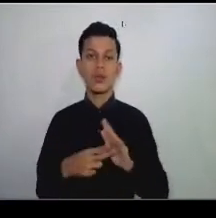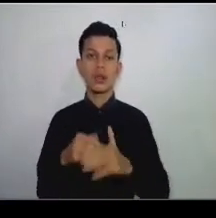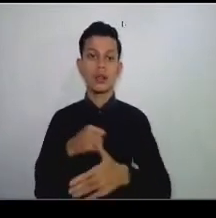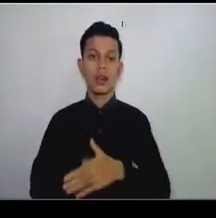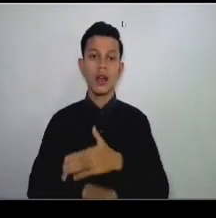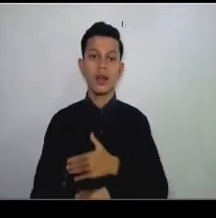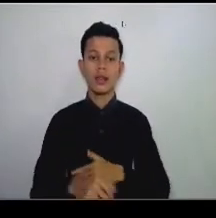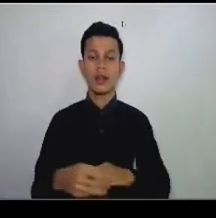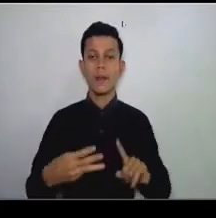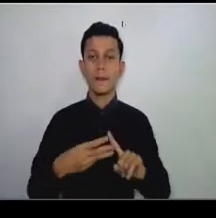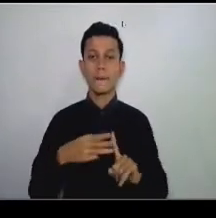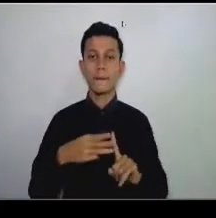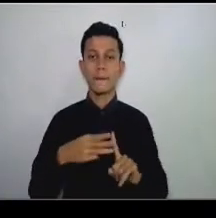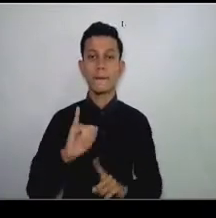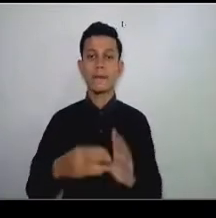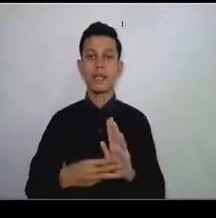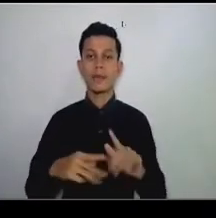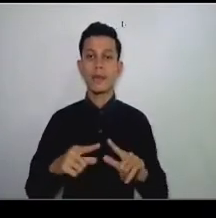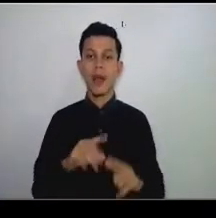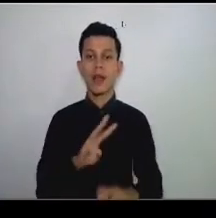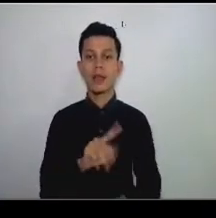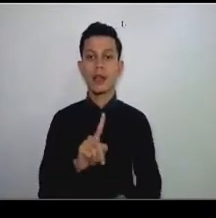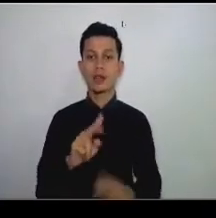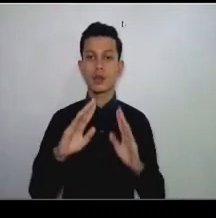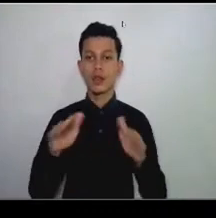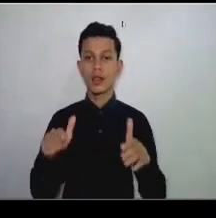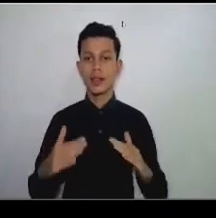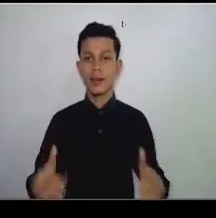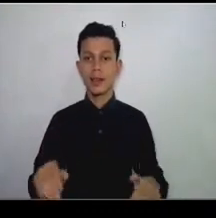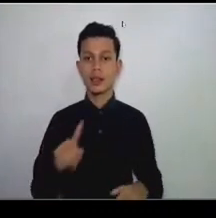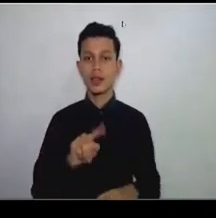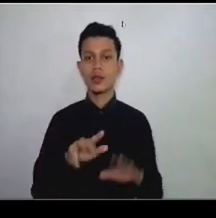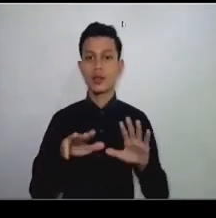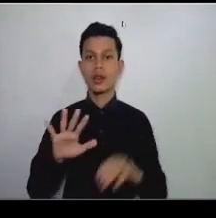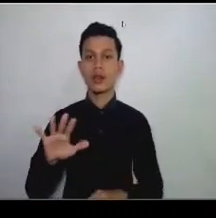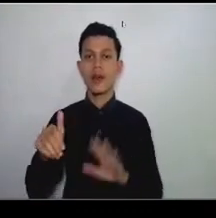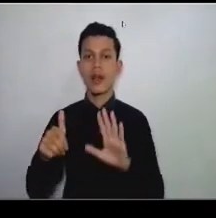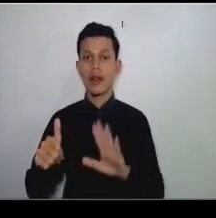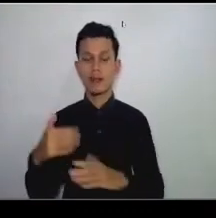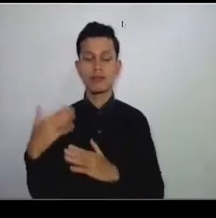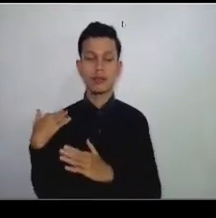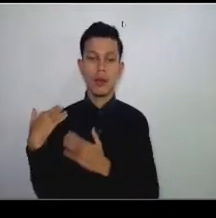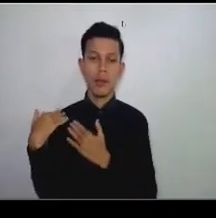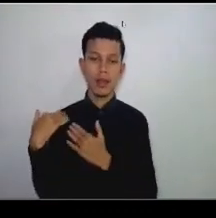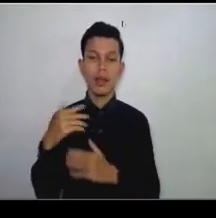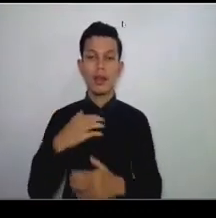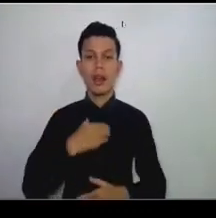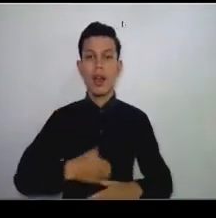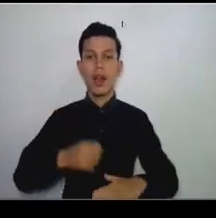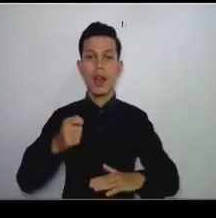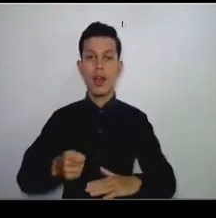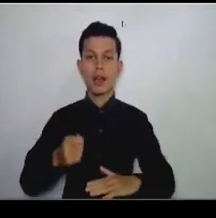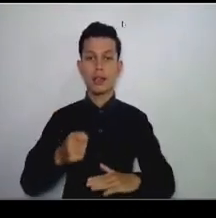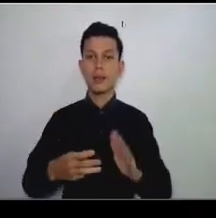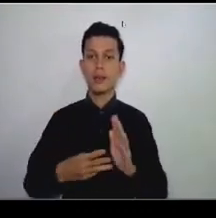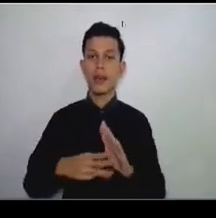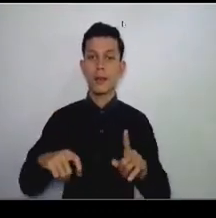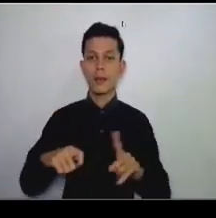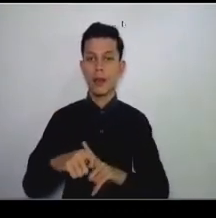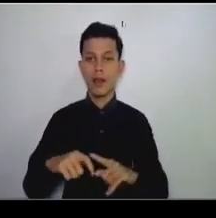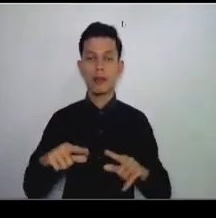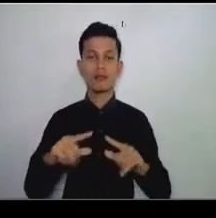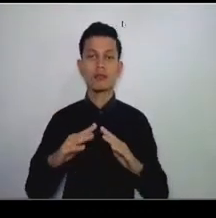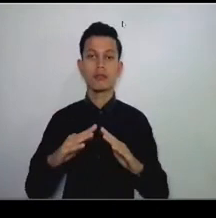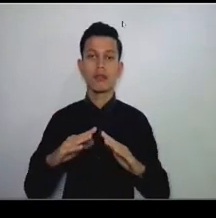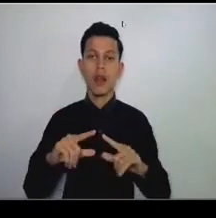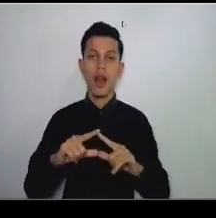Desember 1956 jabatan hakim konstitusi alamat gedung Mahkamah Konstitusi Jalan Medan Merdeka Barat